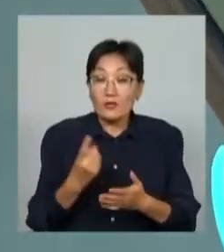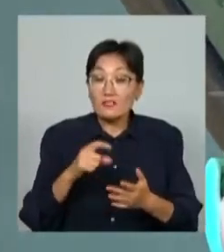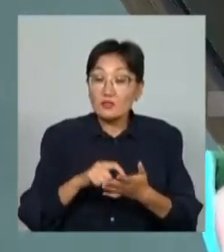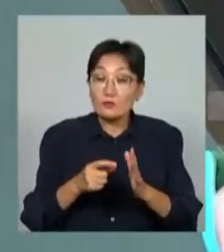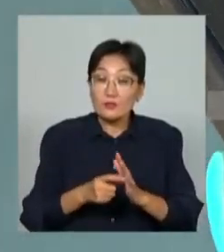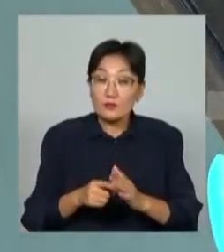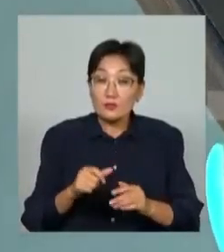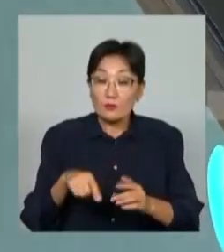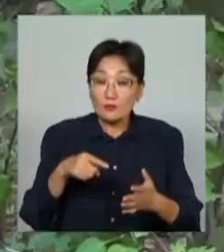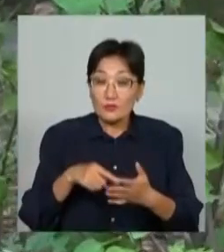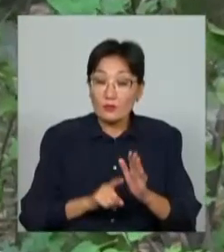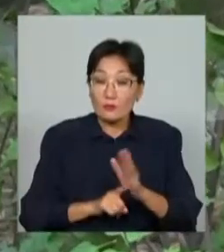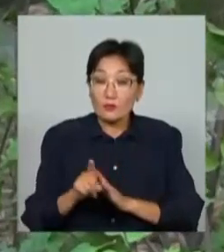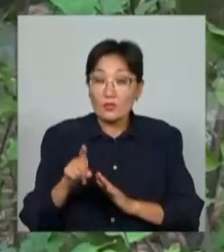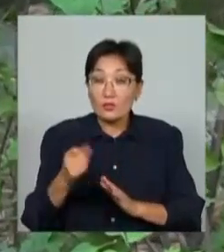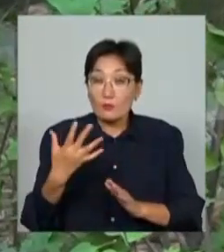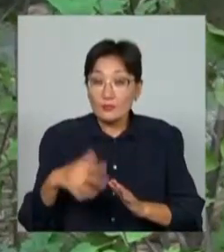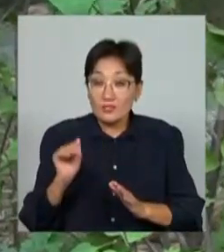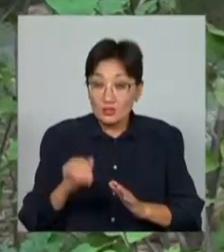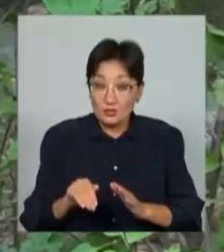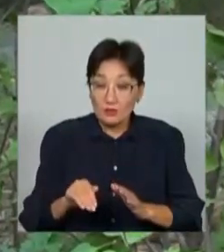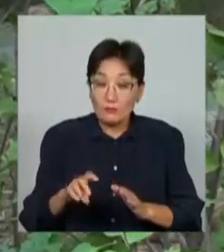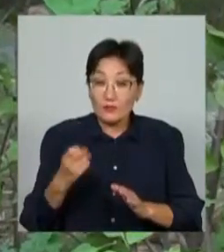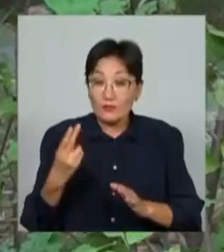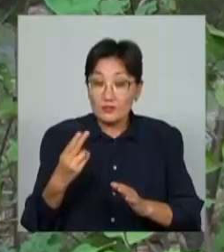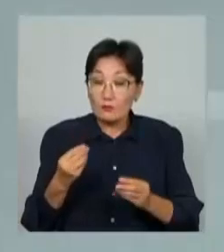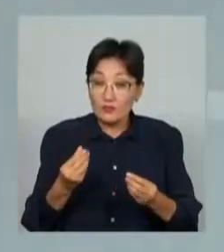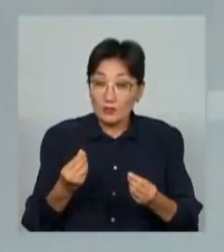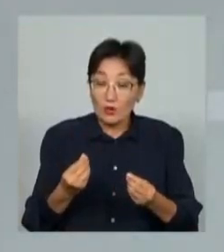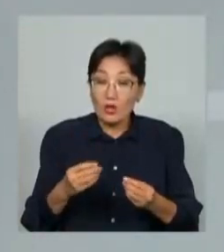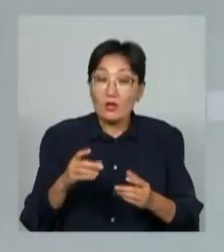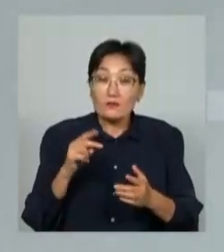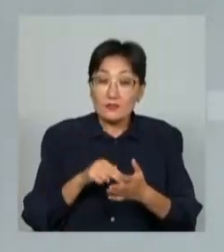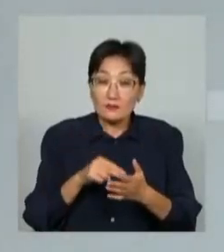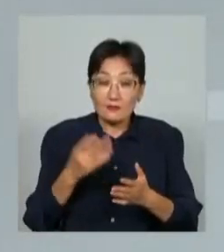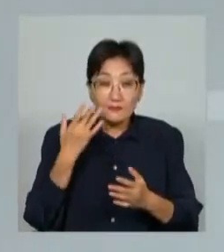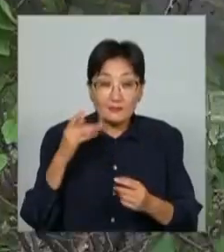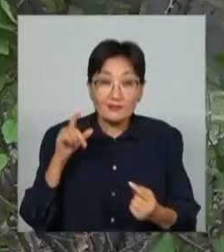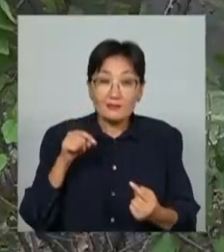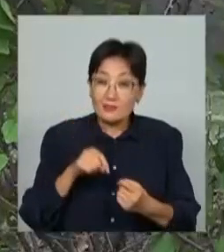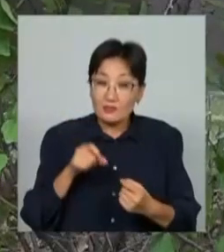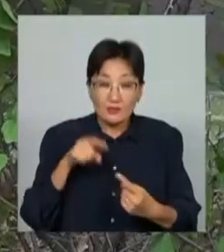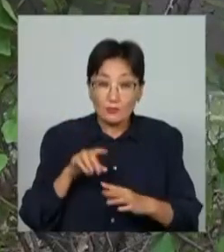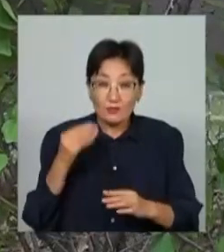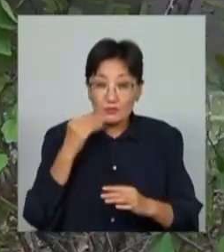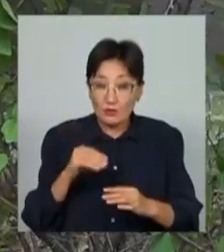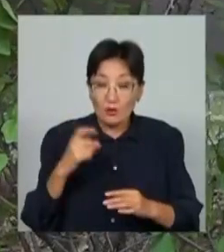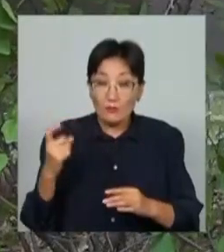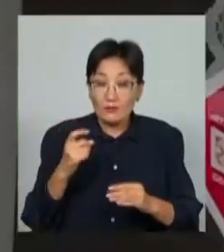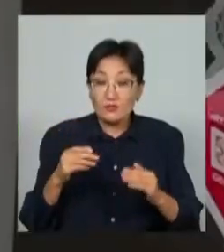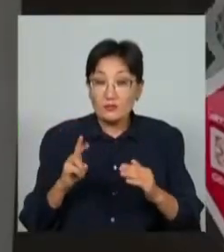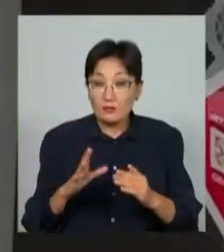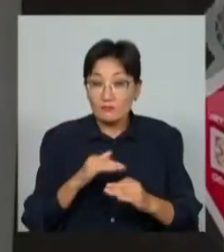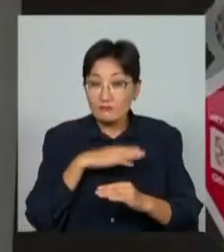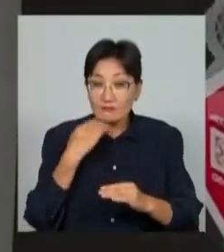однокомнатной квартиры в мегаполисе начинается от 150 тысяч в национальной валюте, но цена не всегда соответствует качеству. Нередко владельцы апартаментов